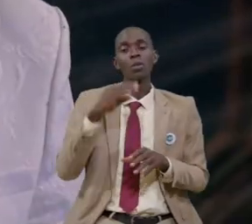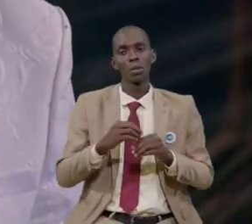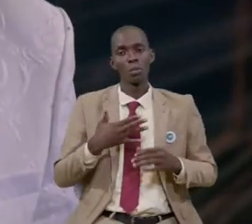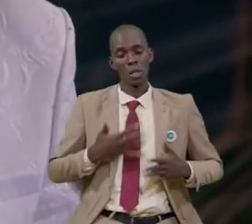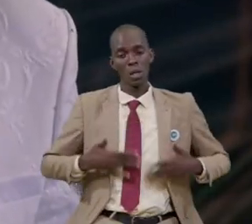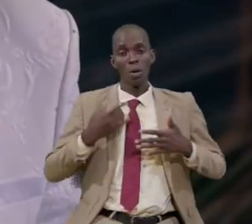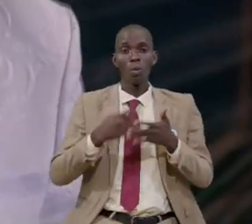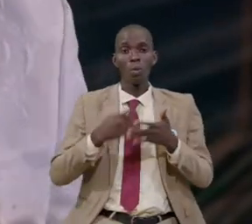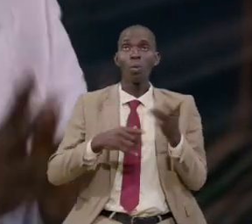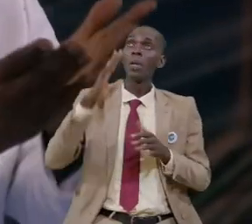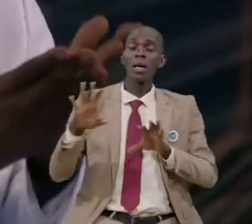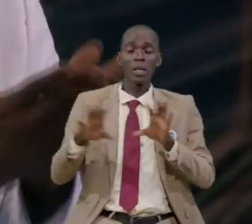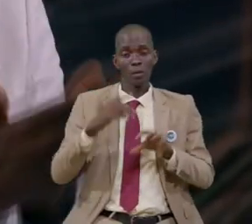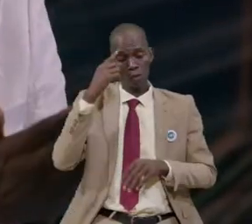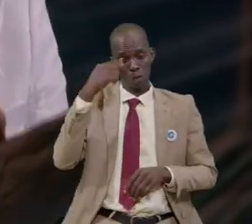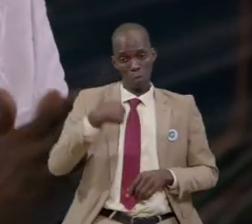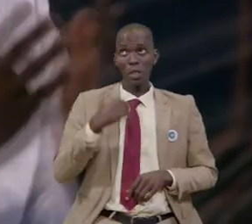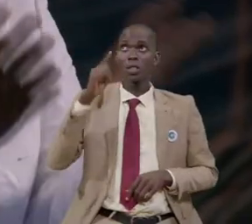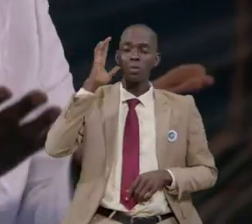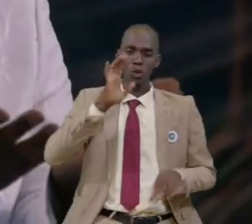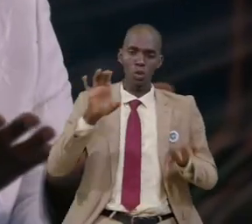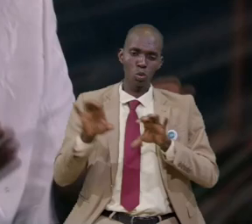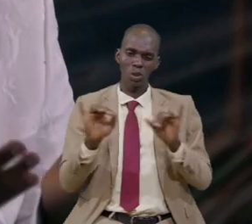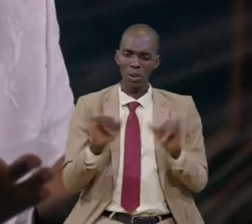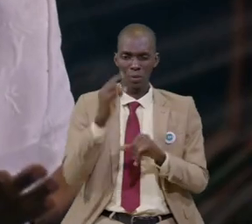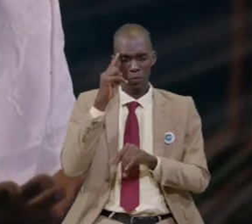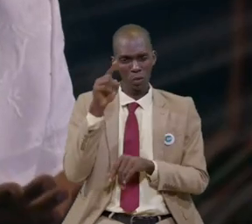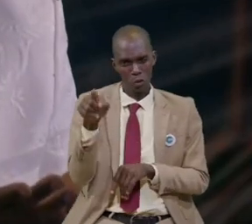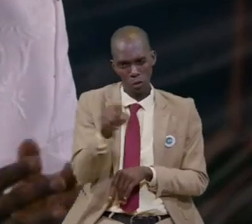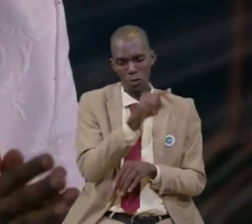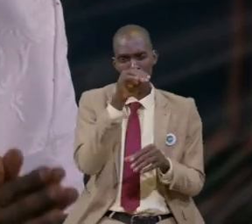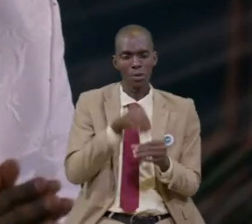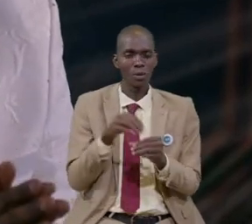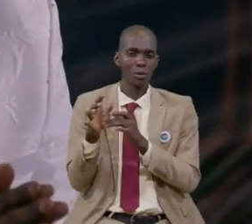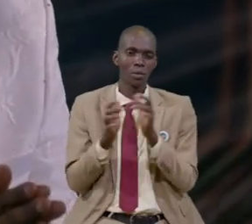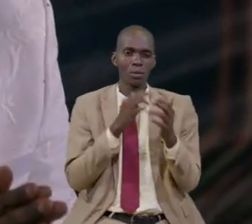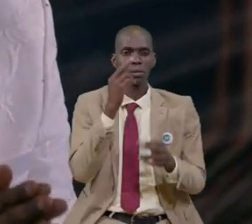le fera pour vous. Parce que vous savez, c'est ça,